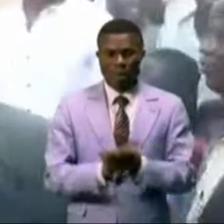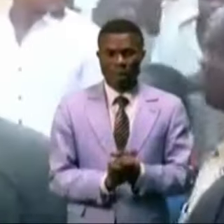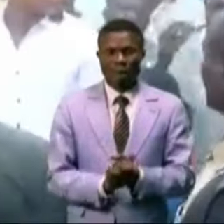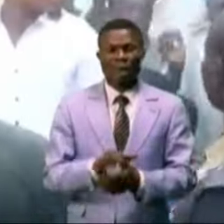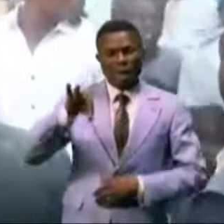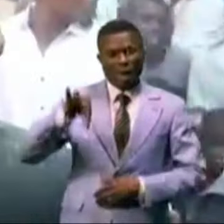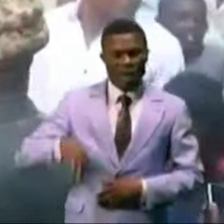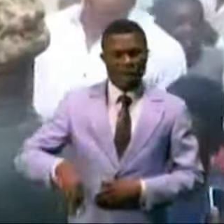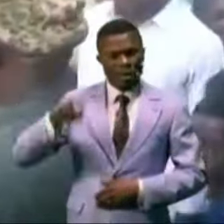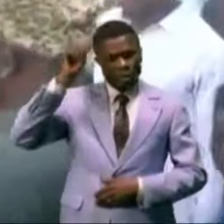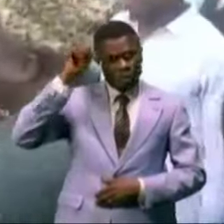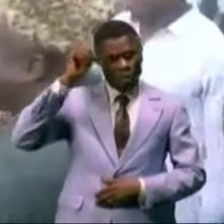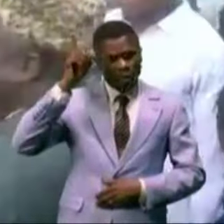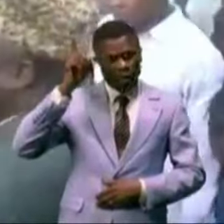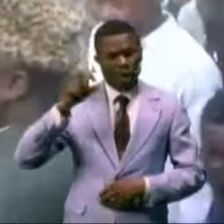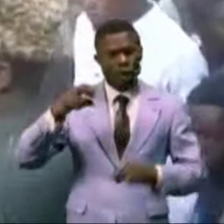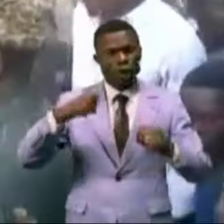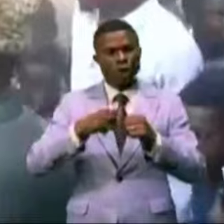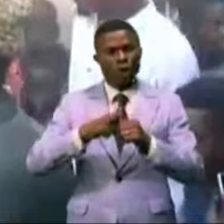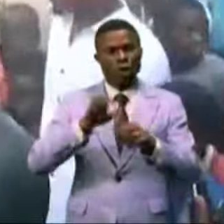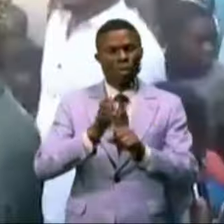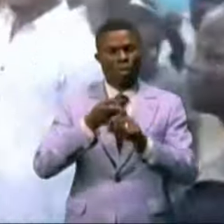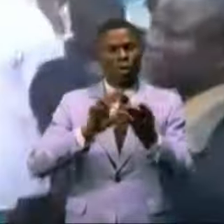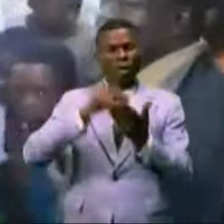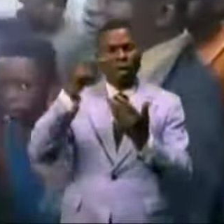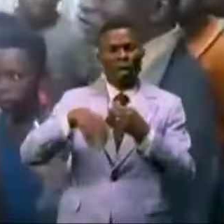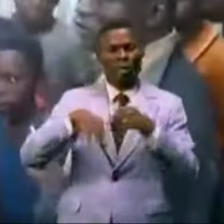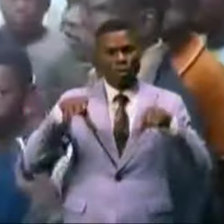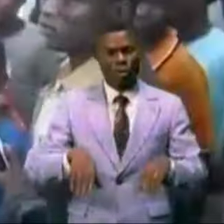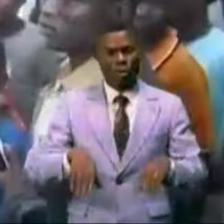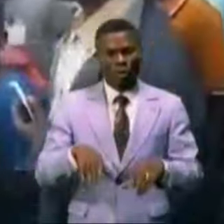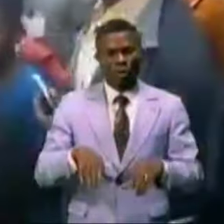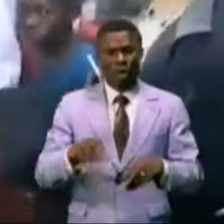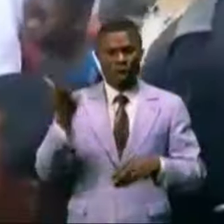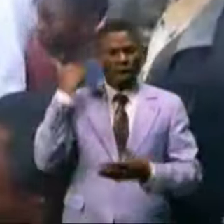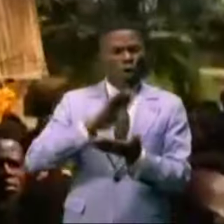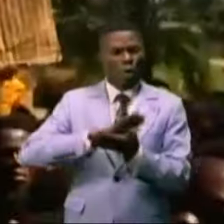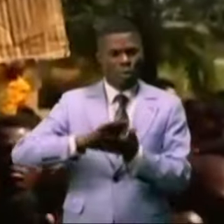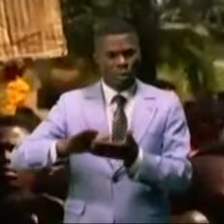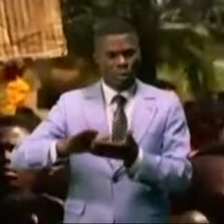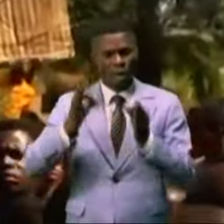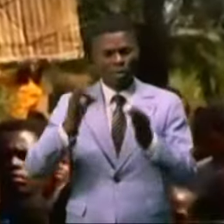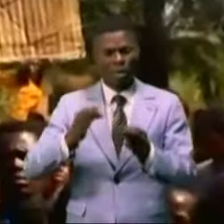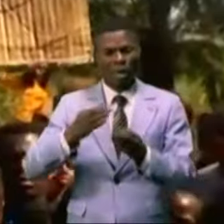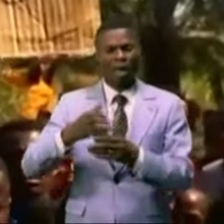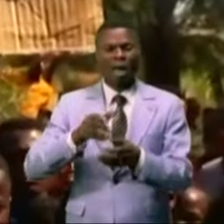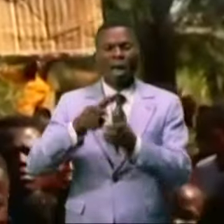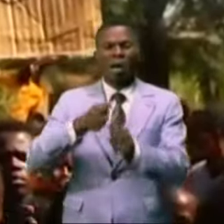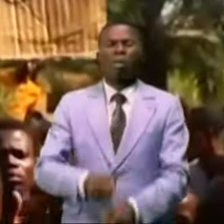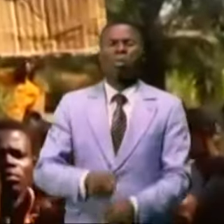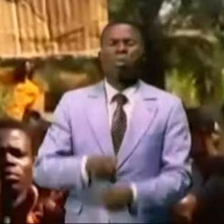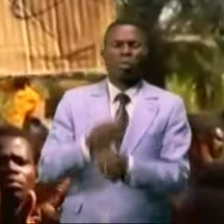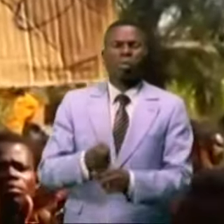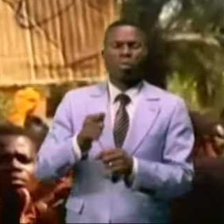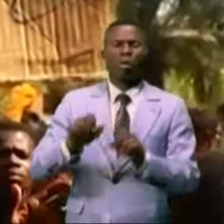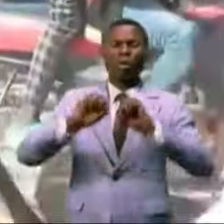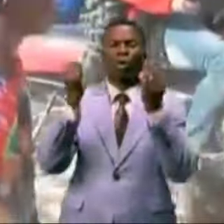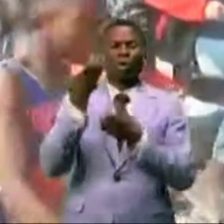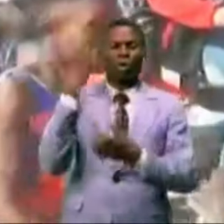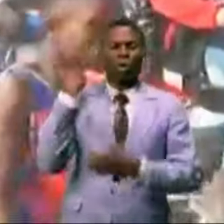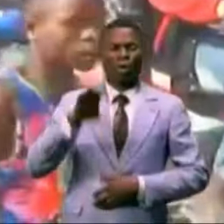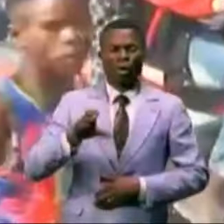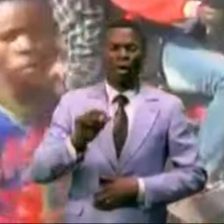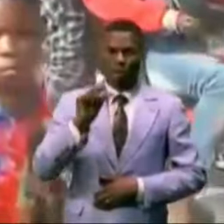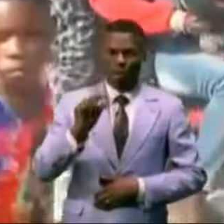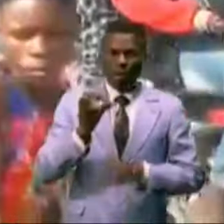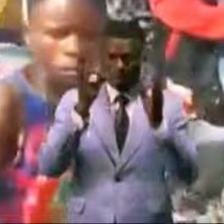dans le passé ni l'électricité fournie par le projet Congo, ni de l'eau potable malgré sa proximité des pompages de la régie des eaux réhabilitées, encore moins